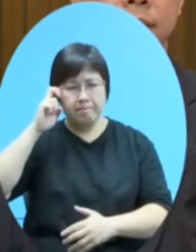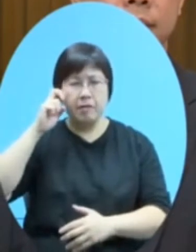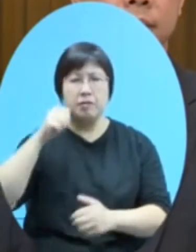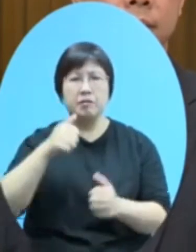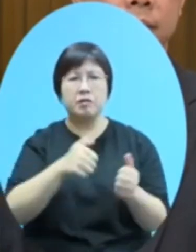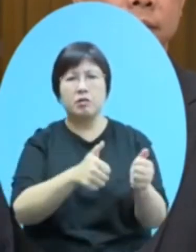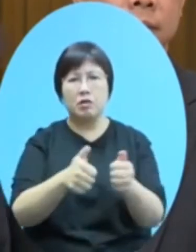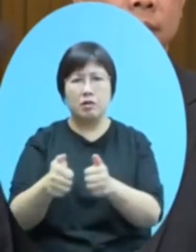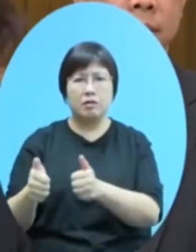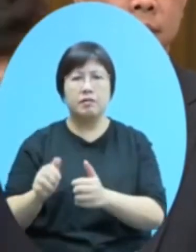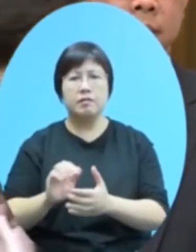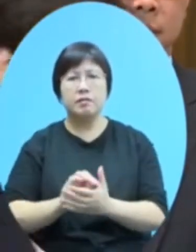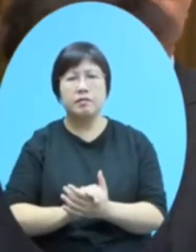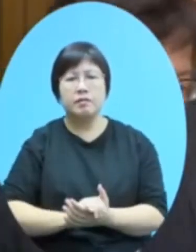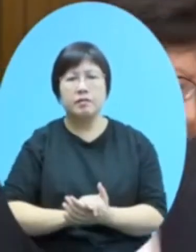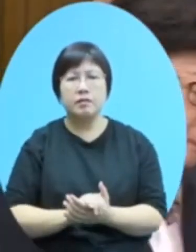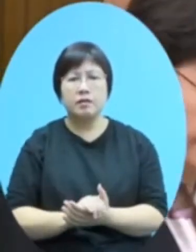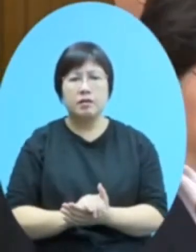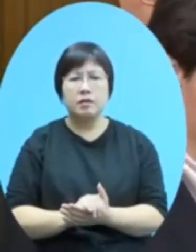大家。